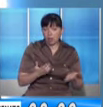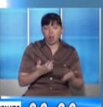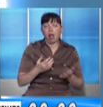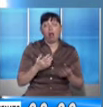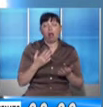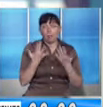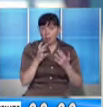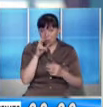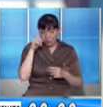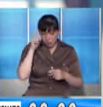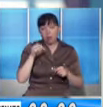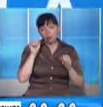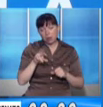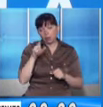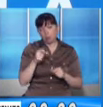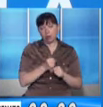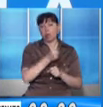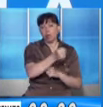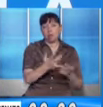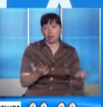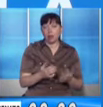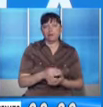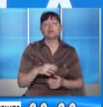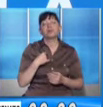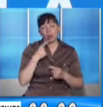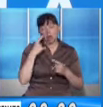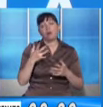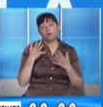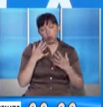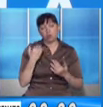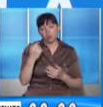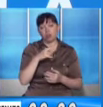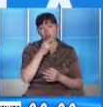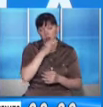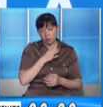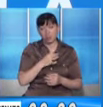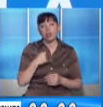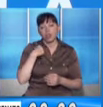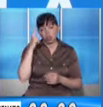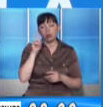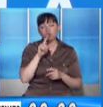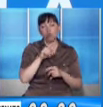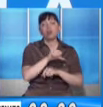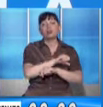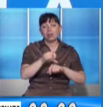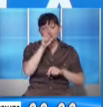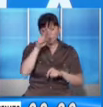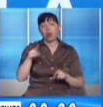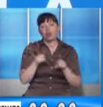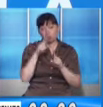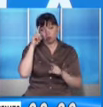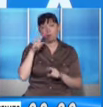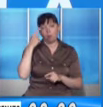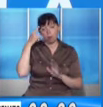problemă. Da. Am înțeles răspunsul dumneavoastră, sper să fie de acord și alegătorii noștri din diaspora. Mergem către